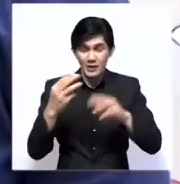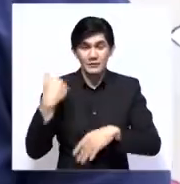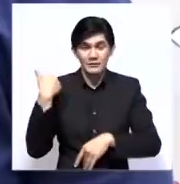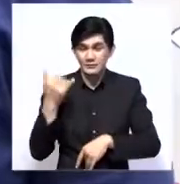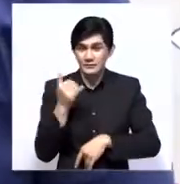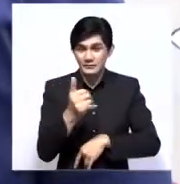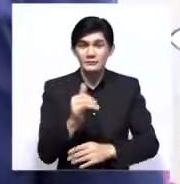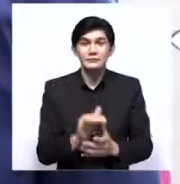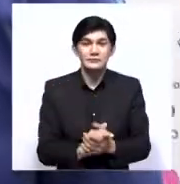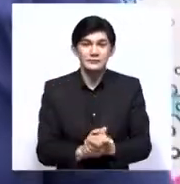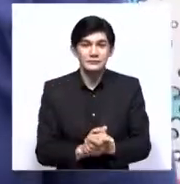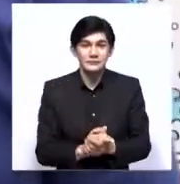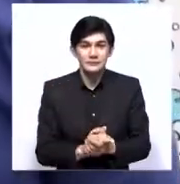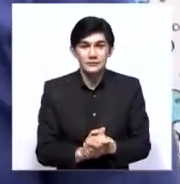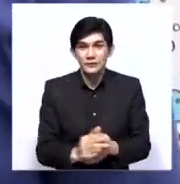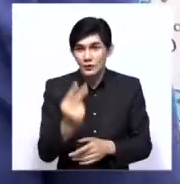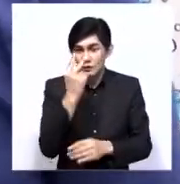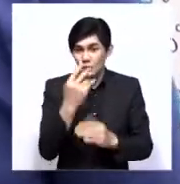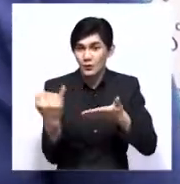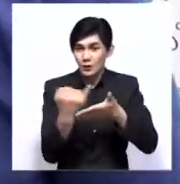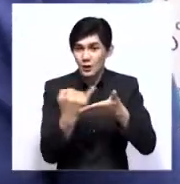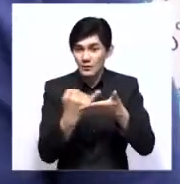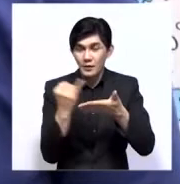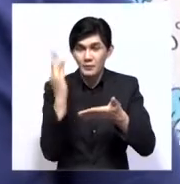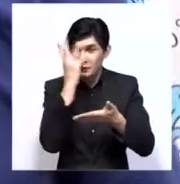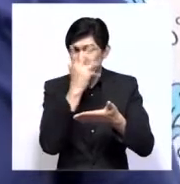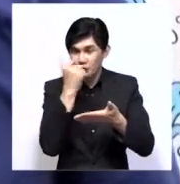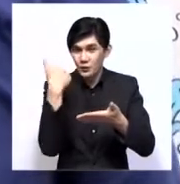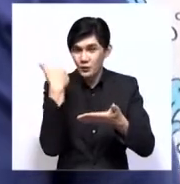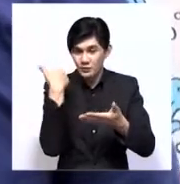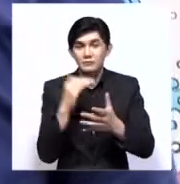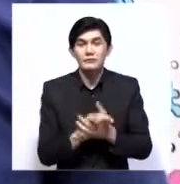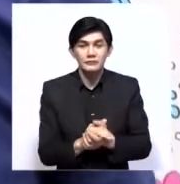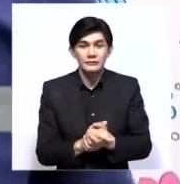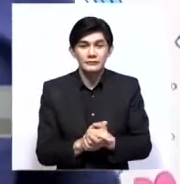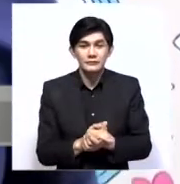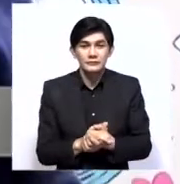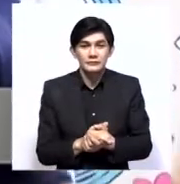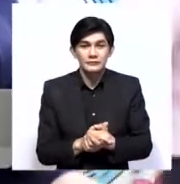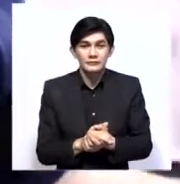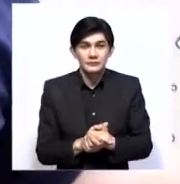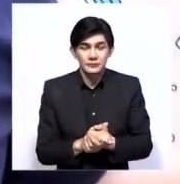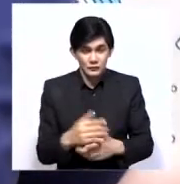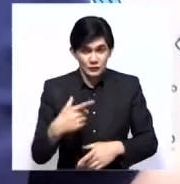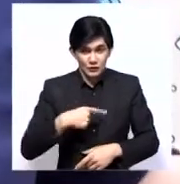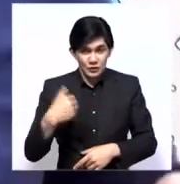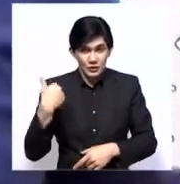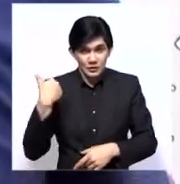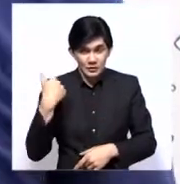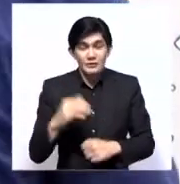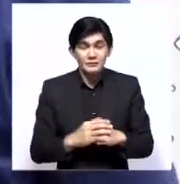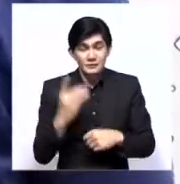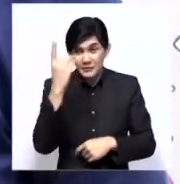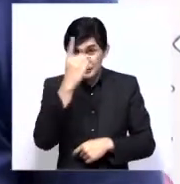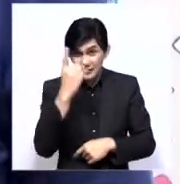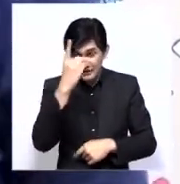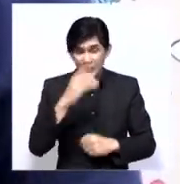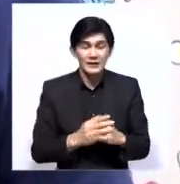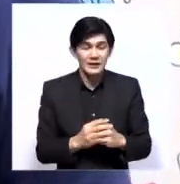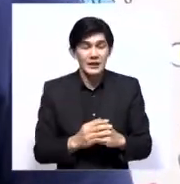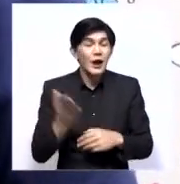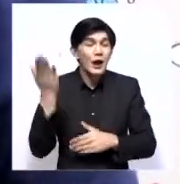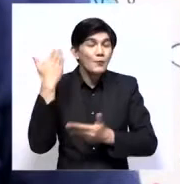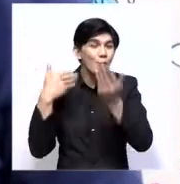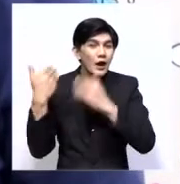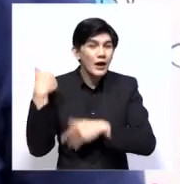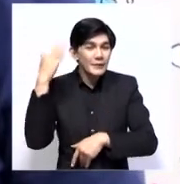ากัน ก็จะมาดูภาพวาดที่สวยๆครับให้เข้าสมัยกำลังนิยมกันคือกาลเกตนะครับ แล้วศิ